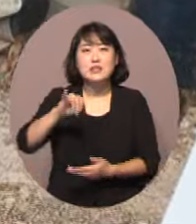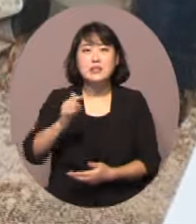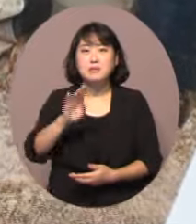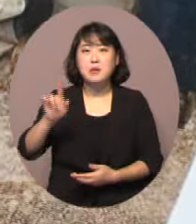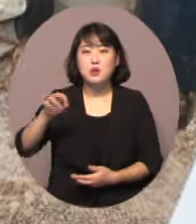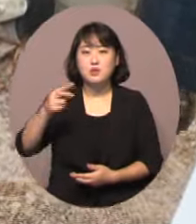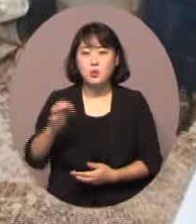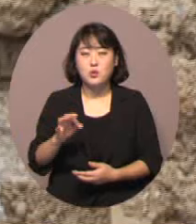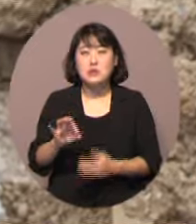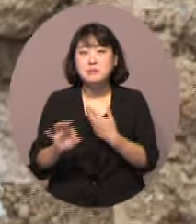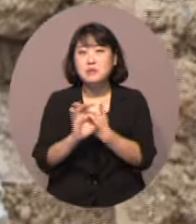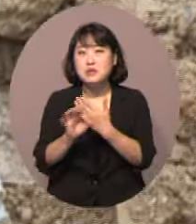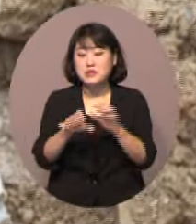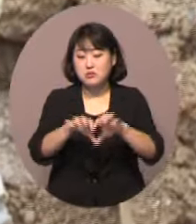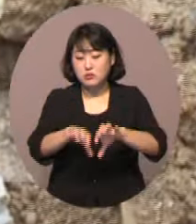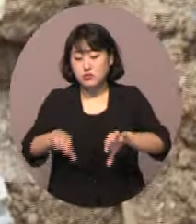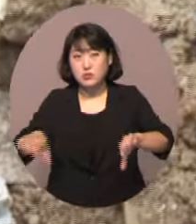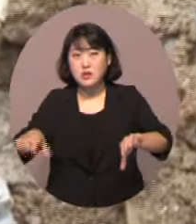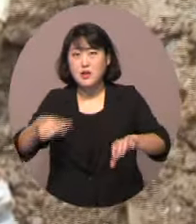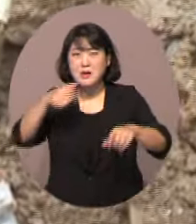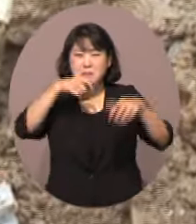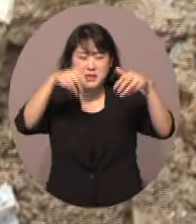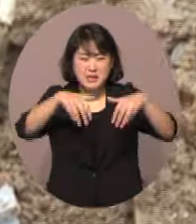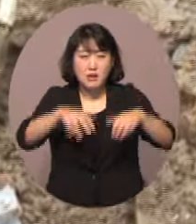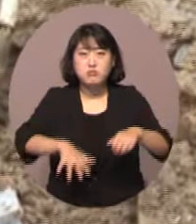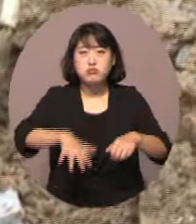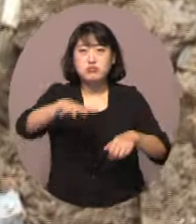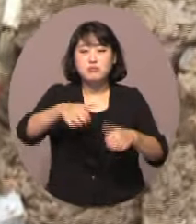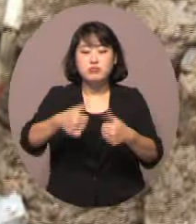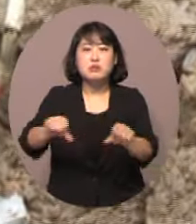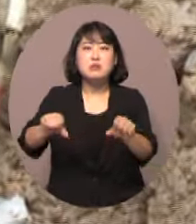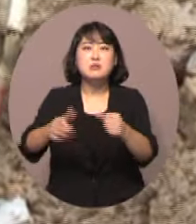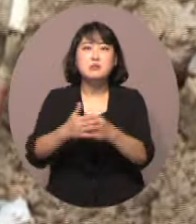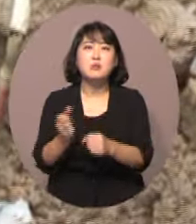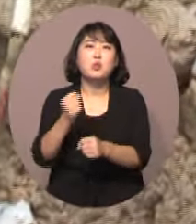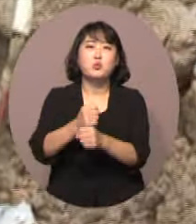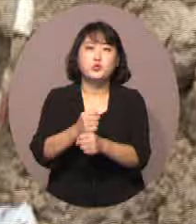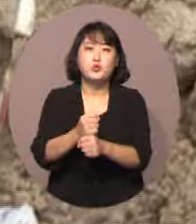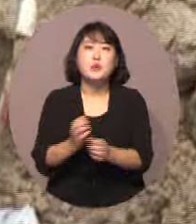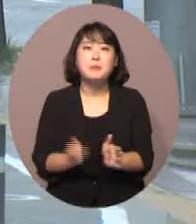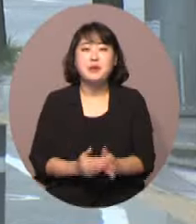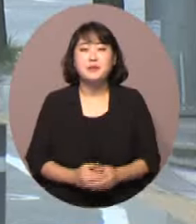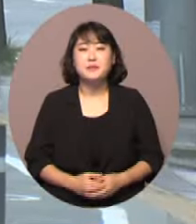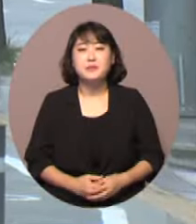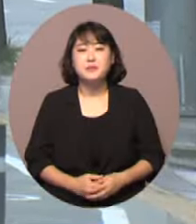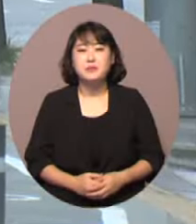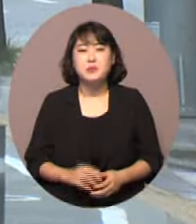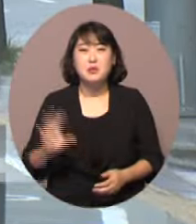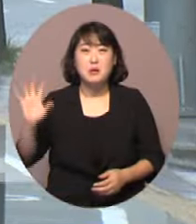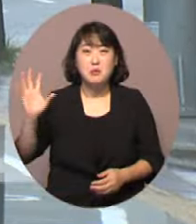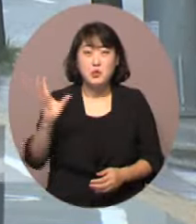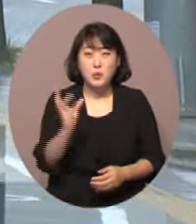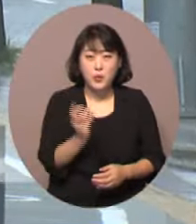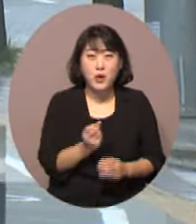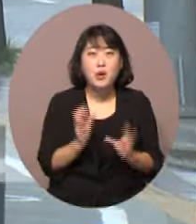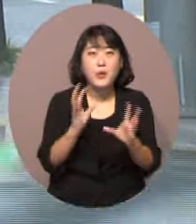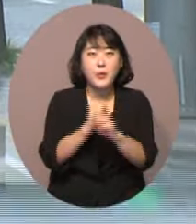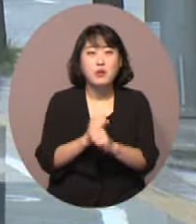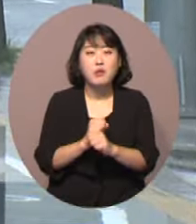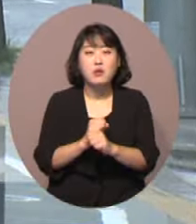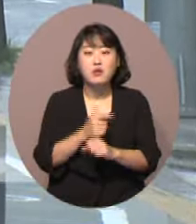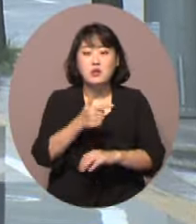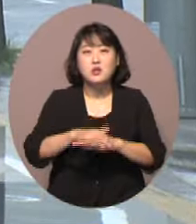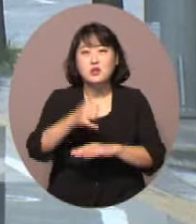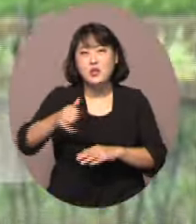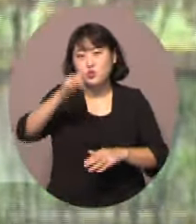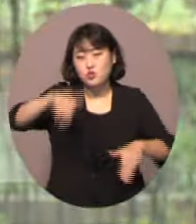관로가 집중호우로 불어난 하천물에 파손돼 긴급 복구에 나서기도 했습니다. 태풍이 소멸되면서 대전과 세종,